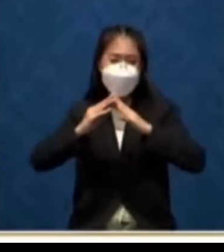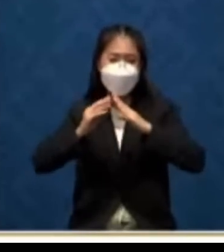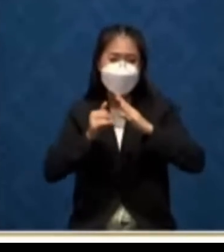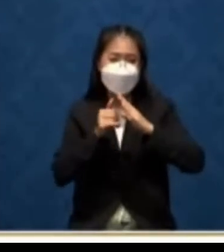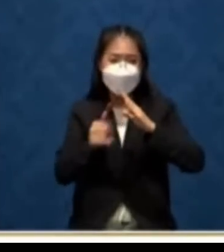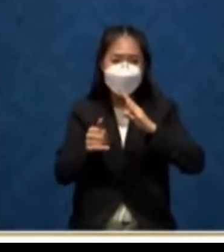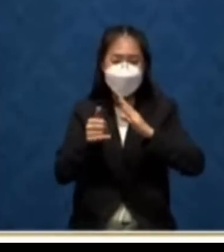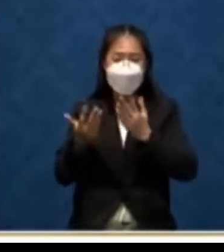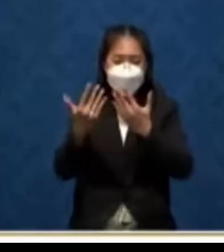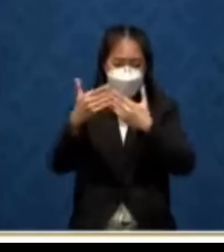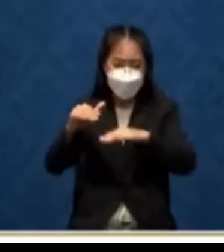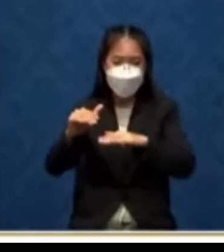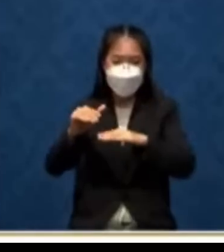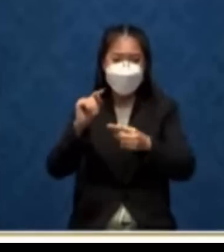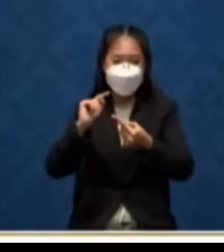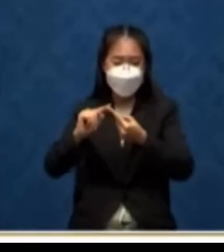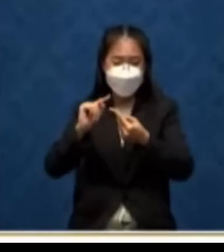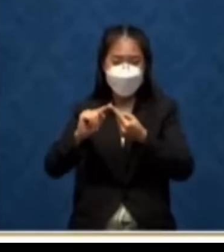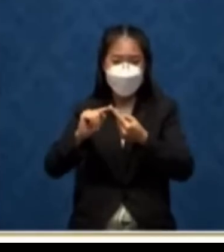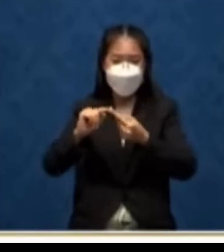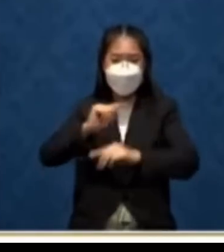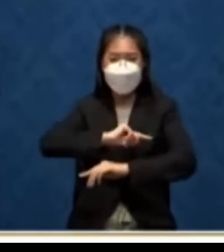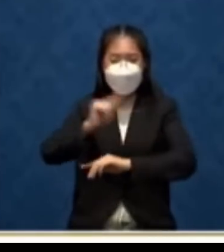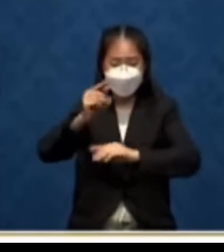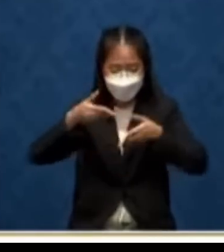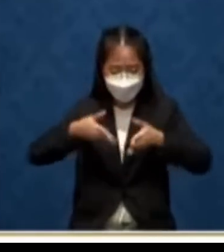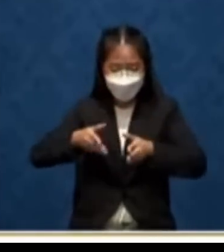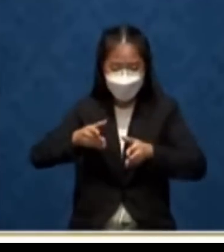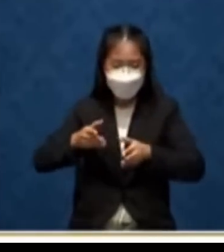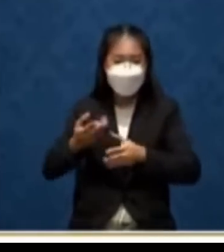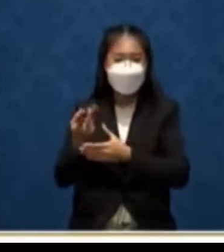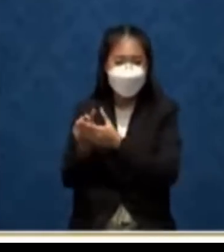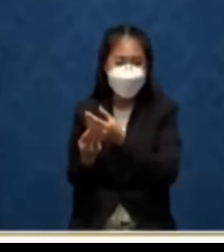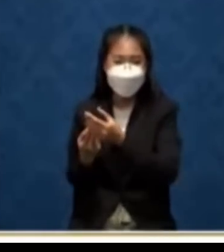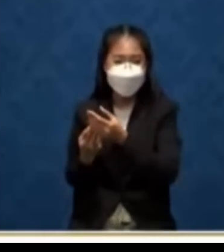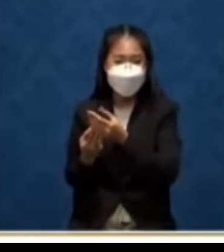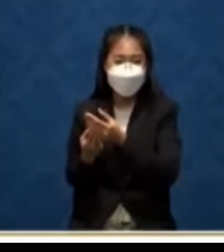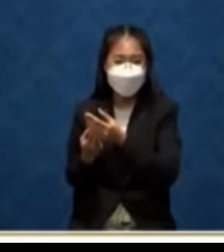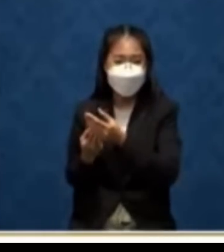าร์ตี้วันเกิดภรรยาของคุณธรรมนัสมอบแอร์เมสให้กันด้วย